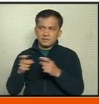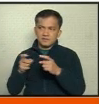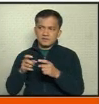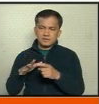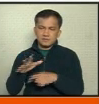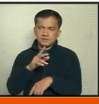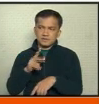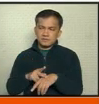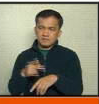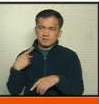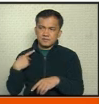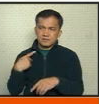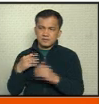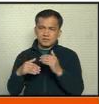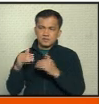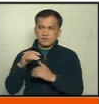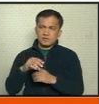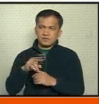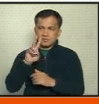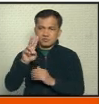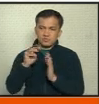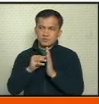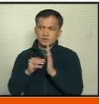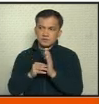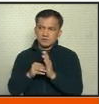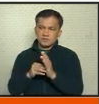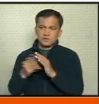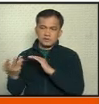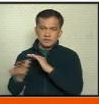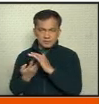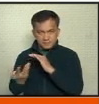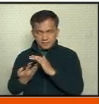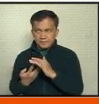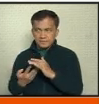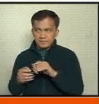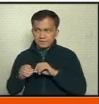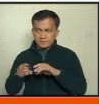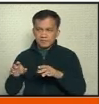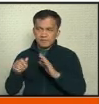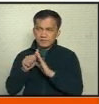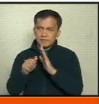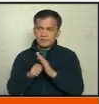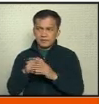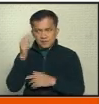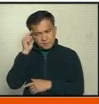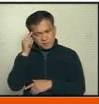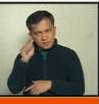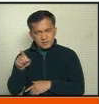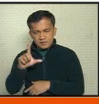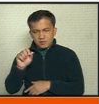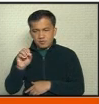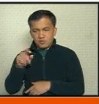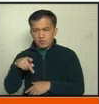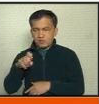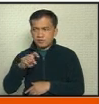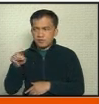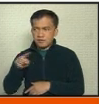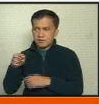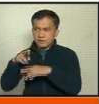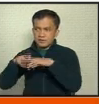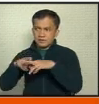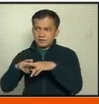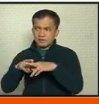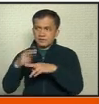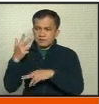sa bansa na may higit 2 milyong subscribers. Sa kumalat na artikulo, pinag-iisipan na rin ng mga Lopezes na rentahan